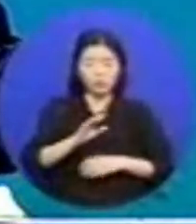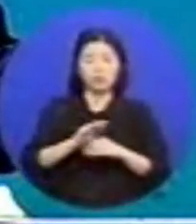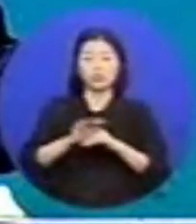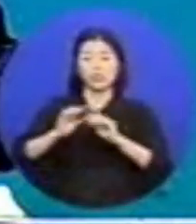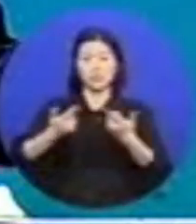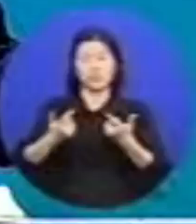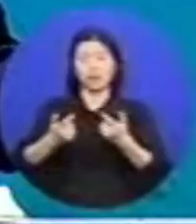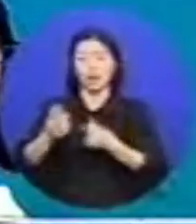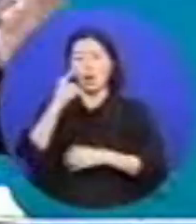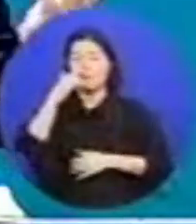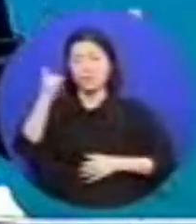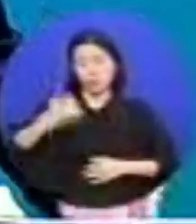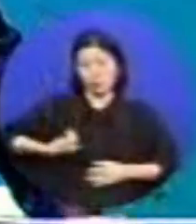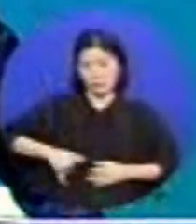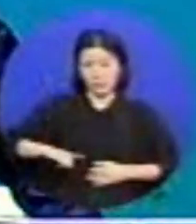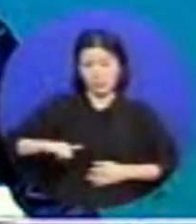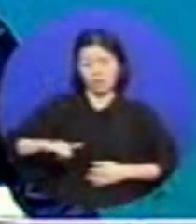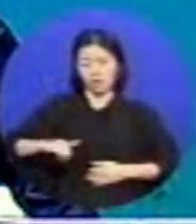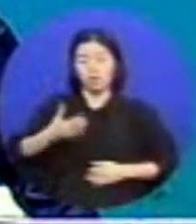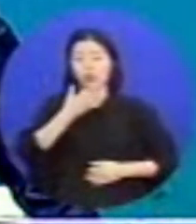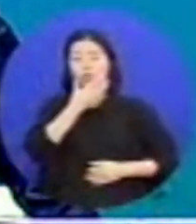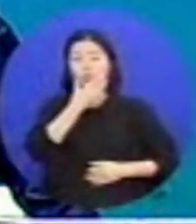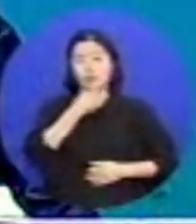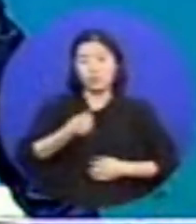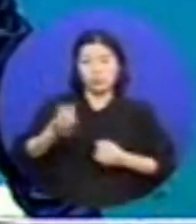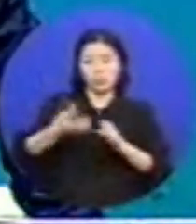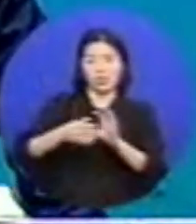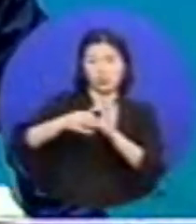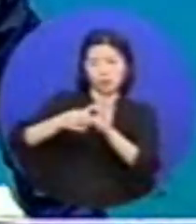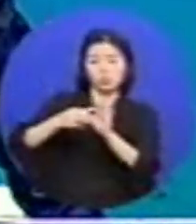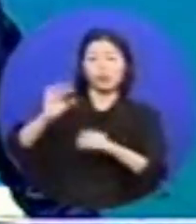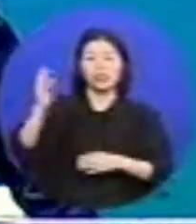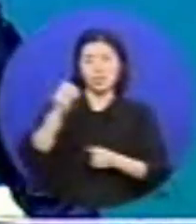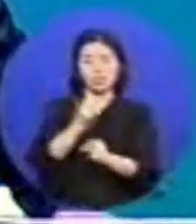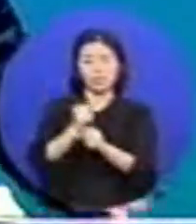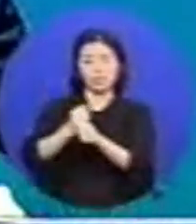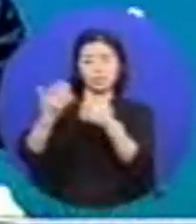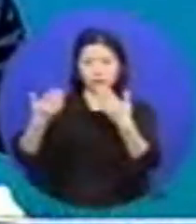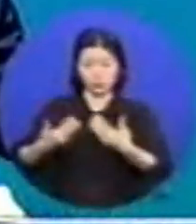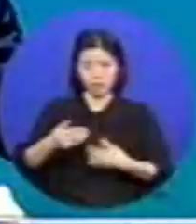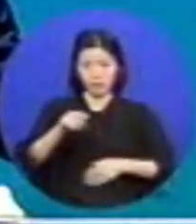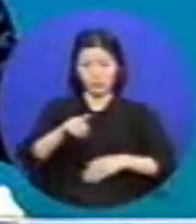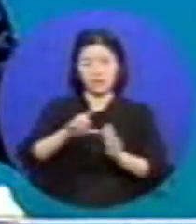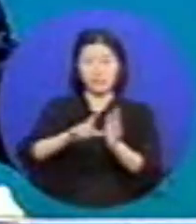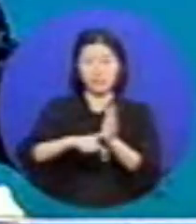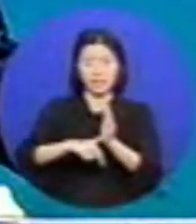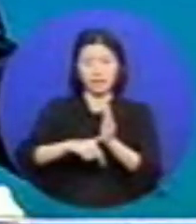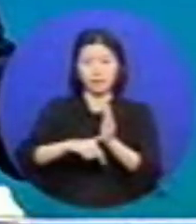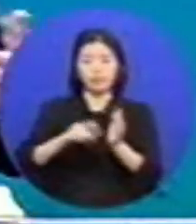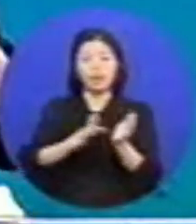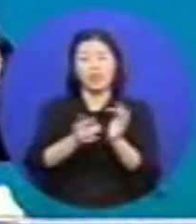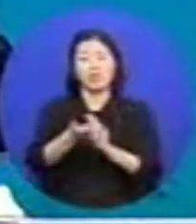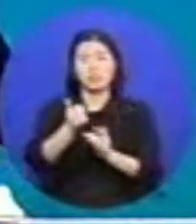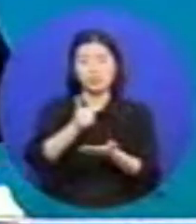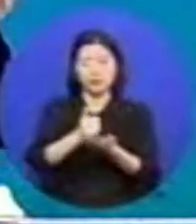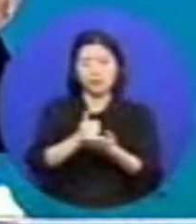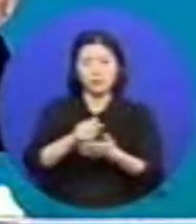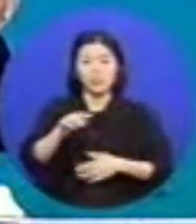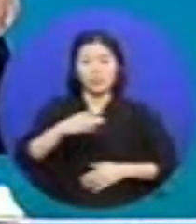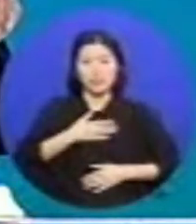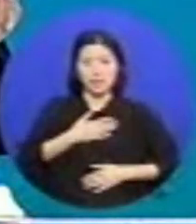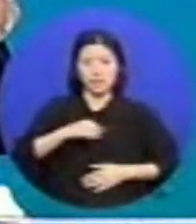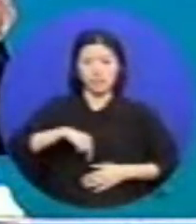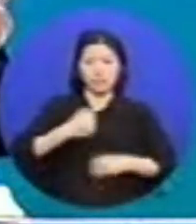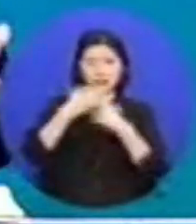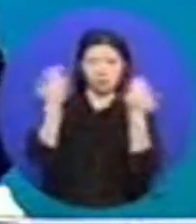사이에 하나님의 축복의 통로가 되게 하십니다. 이 시간 예수님, 제가 예수님 앞에 제 자신을 완전히